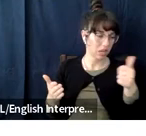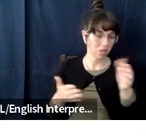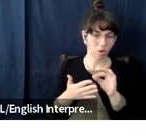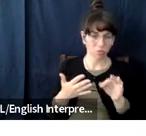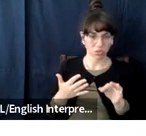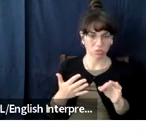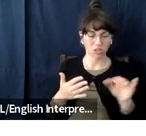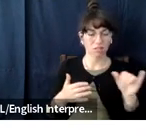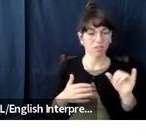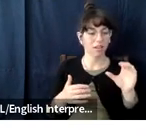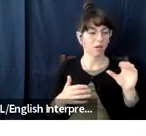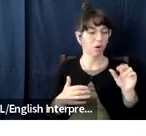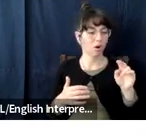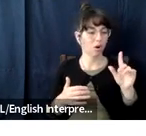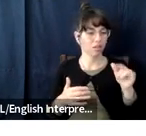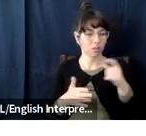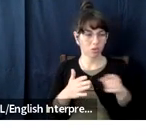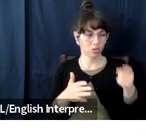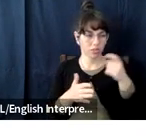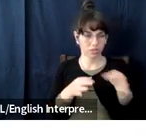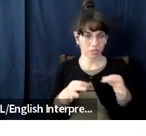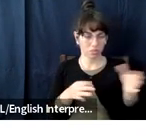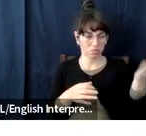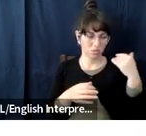that Carly described. Next slide please.